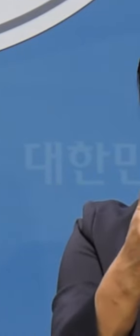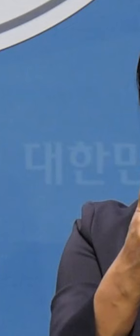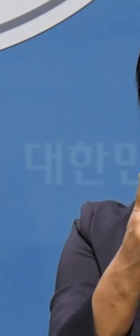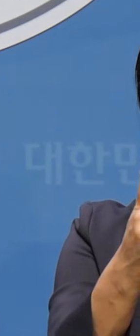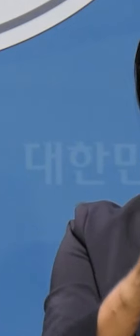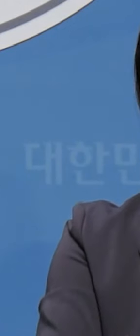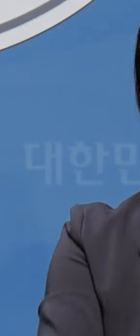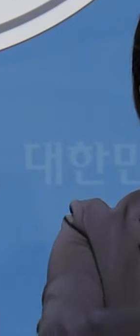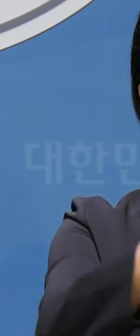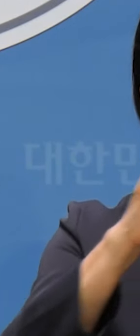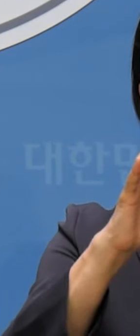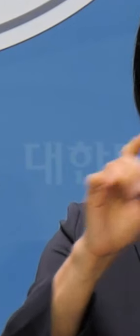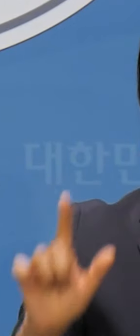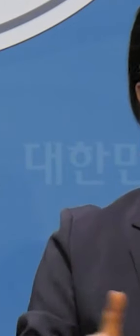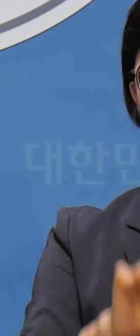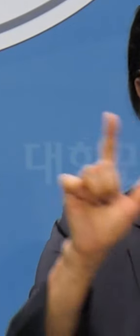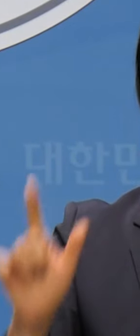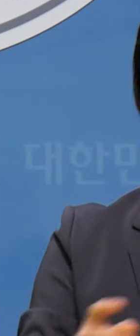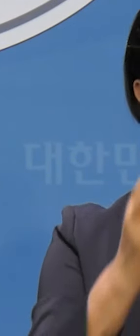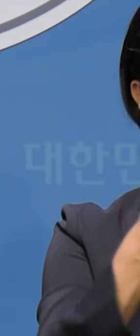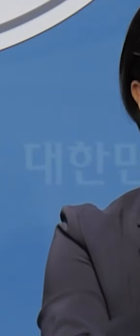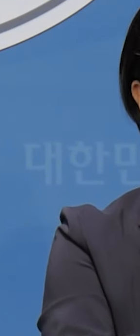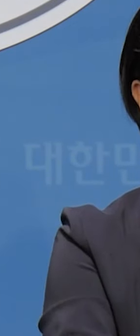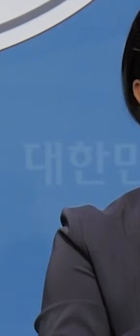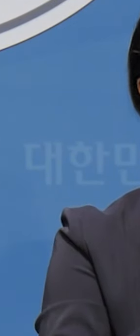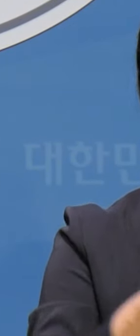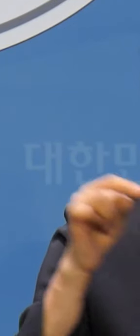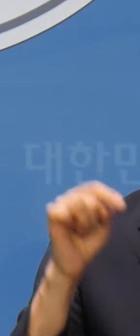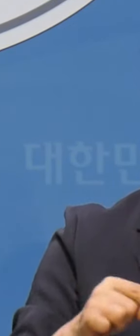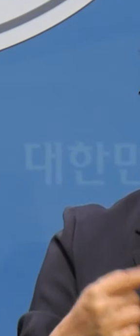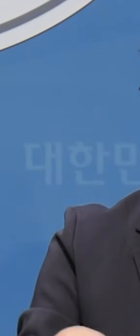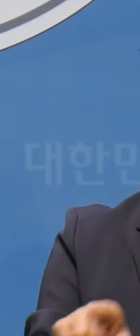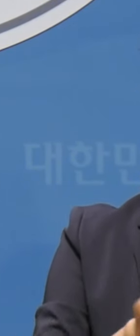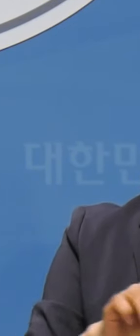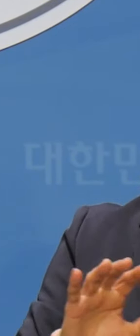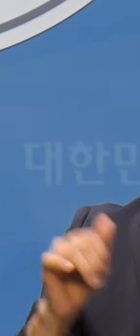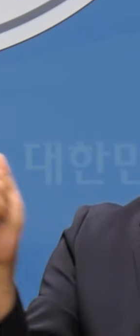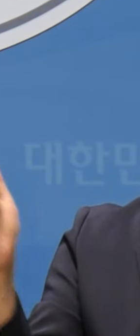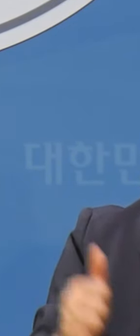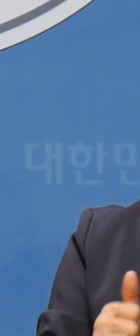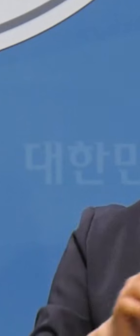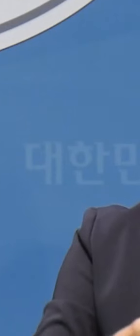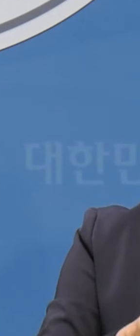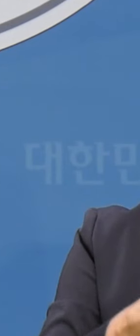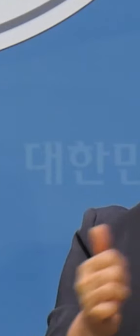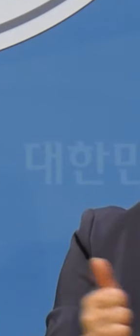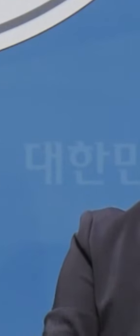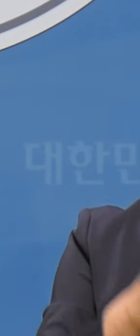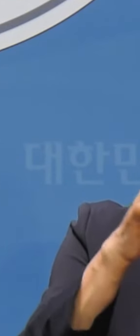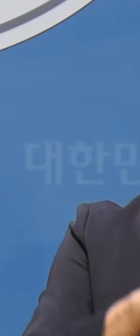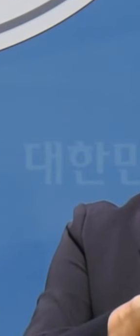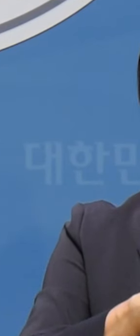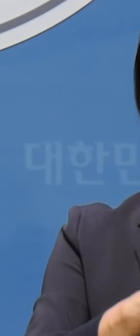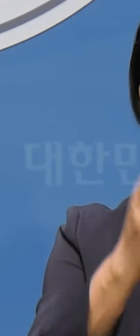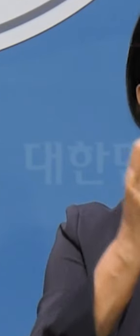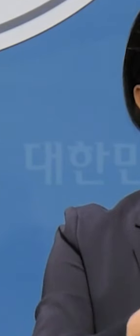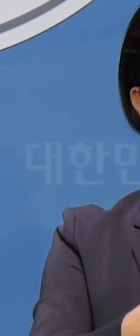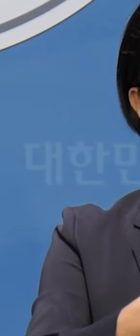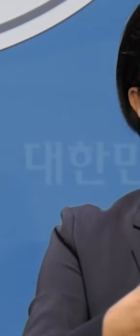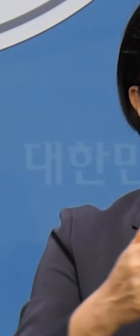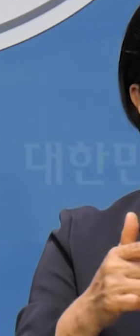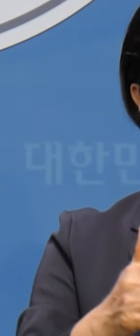산적한 민생 입법 과제를 논의하기 위해 하루빨리 국회 농해수위 농림법안소위를